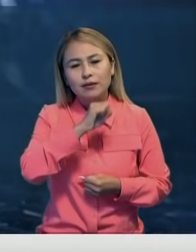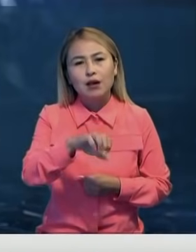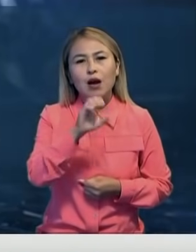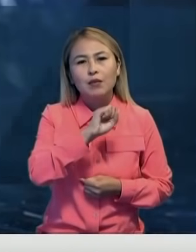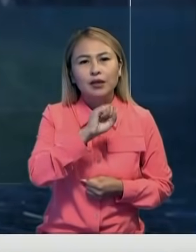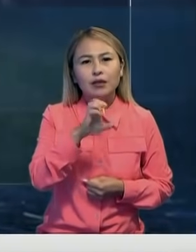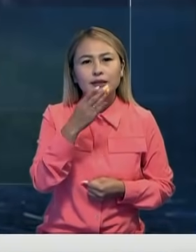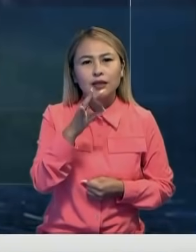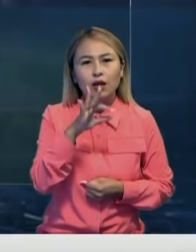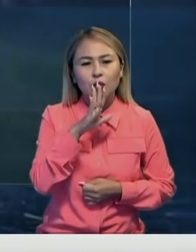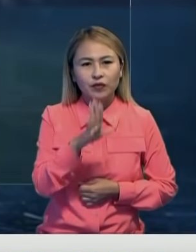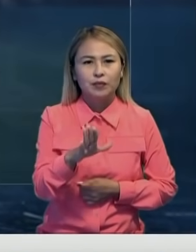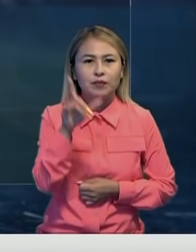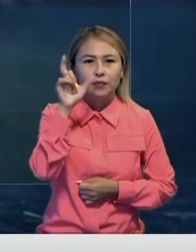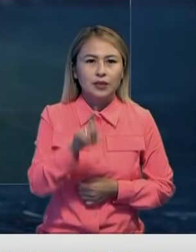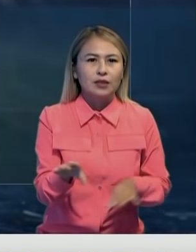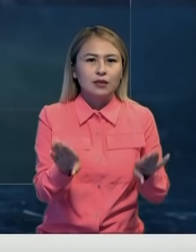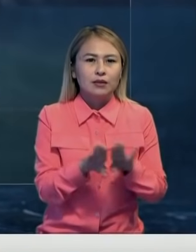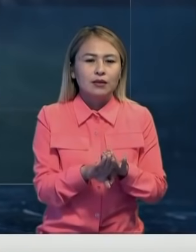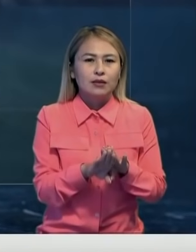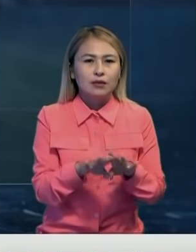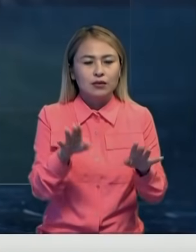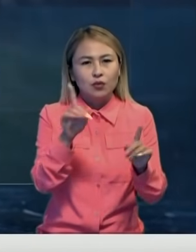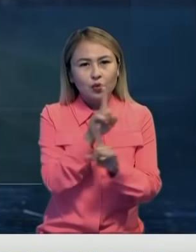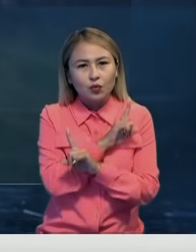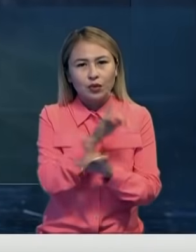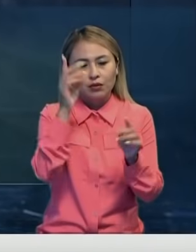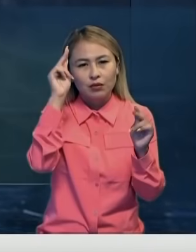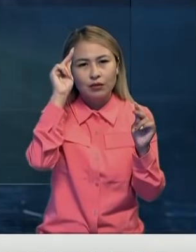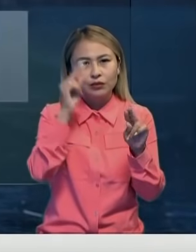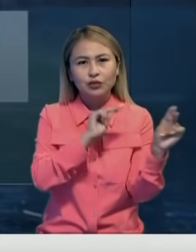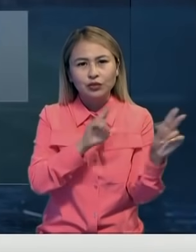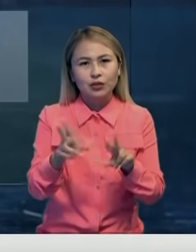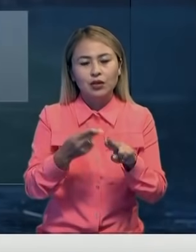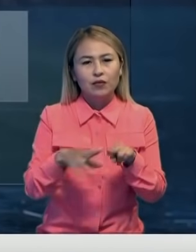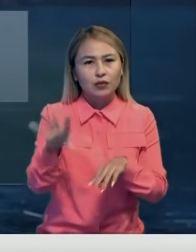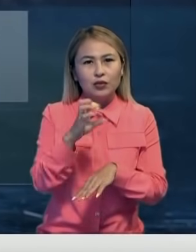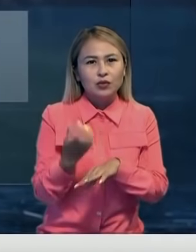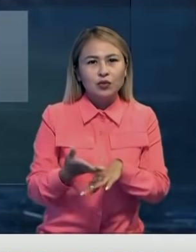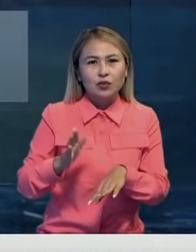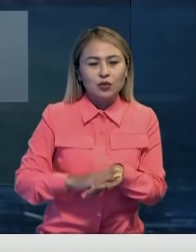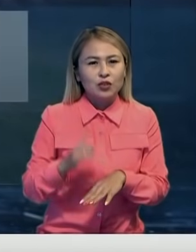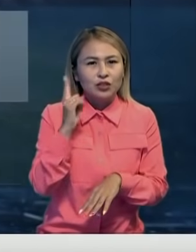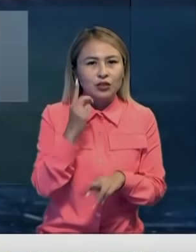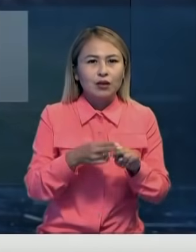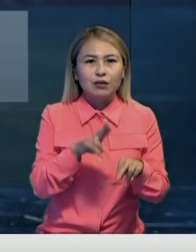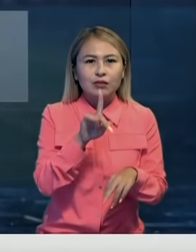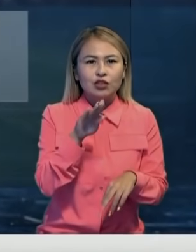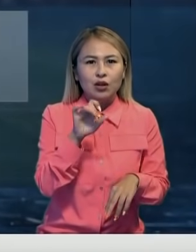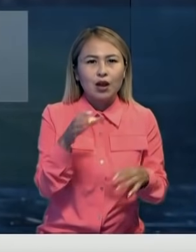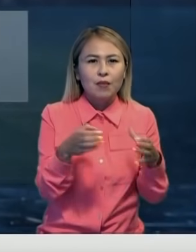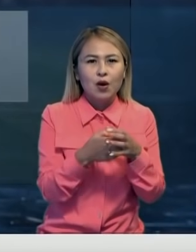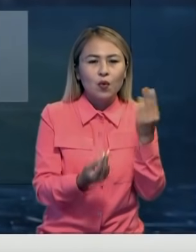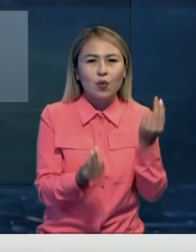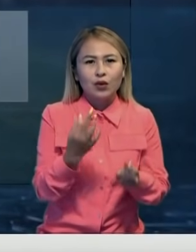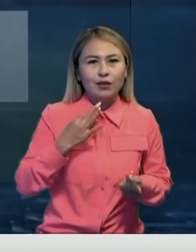журналисі, комментатор Амангелді Сейтхановтың мезгілсіз қазасы қазақ футболына ауыр тиген рас. Сондай Қызылжар командасында